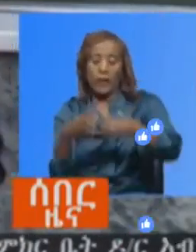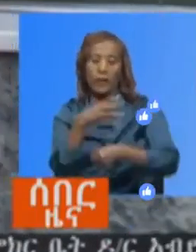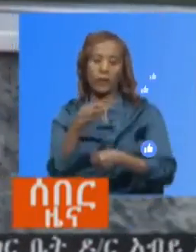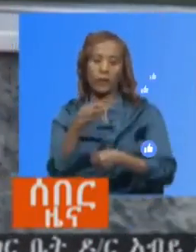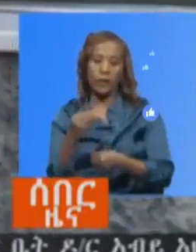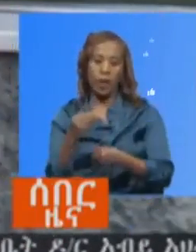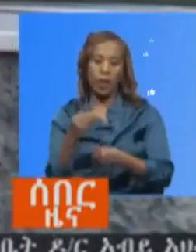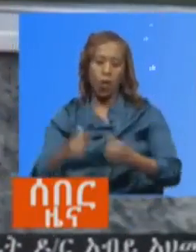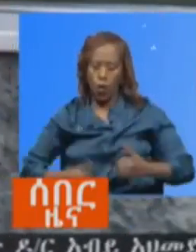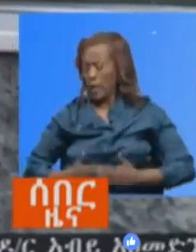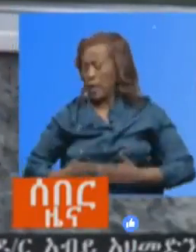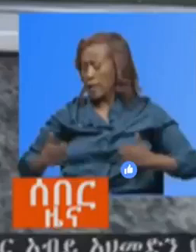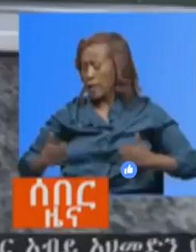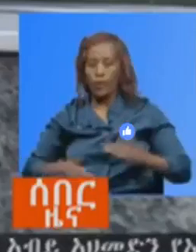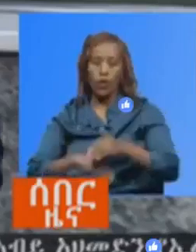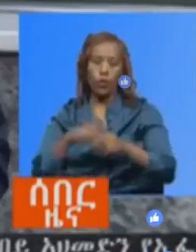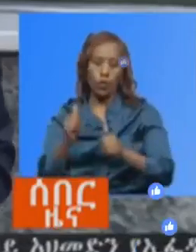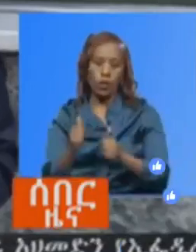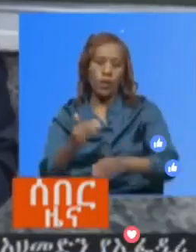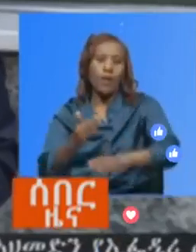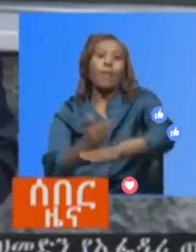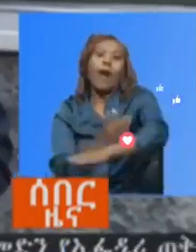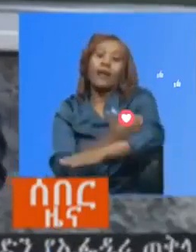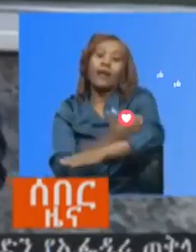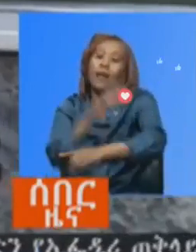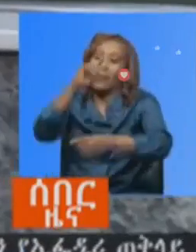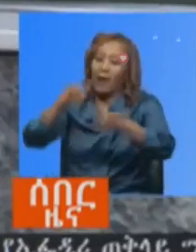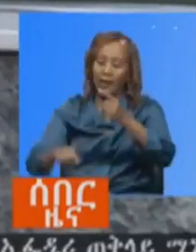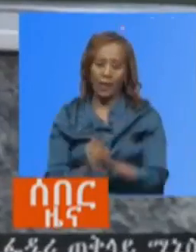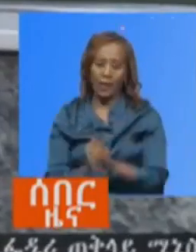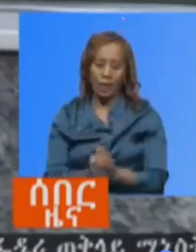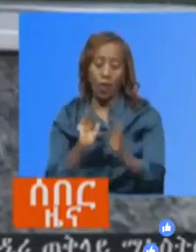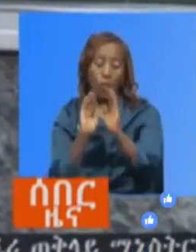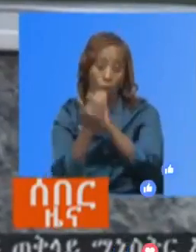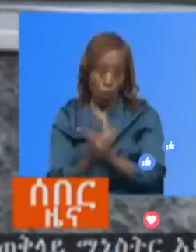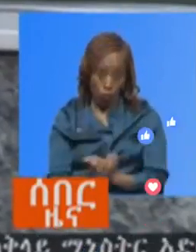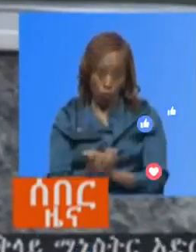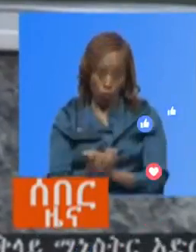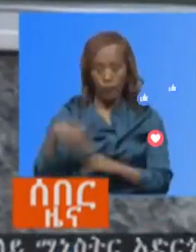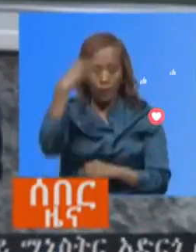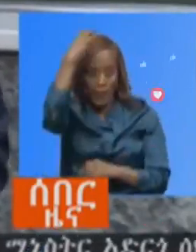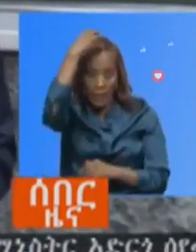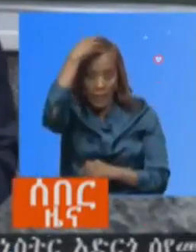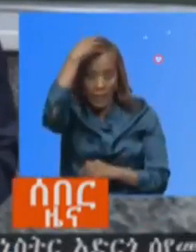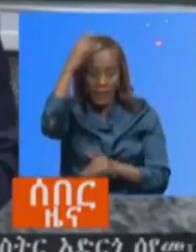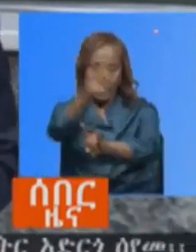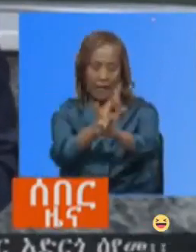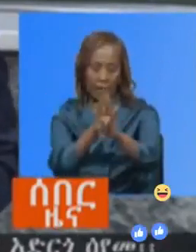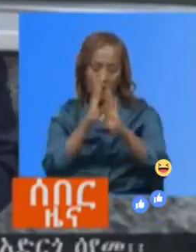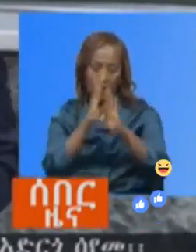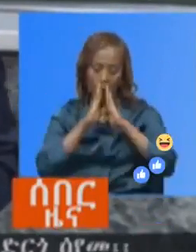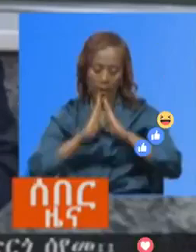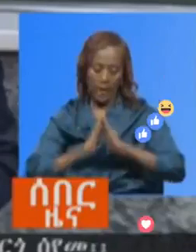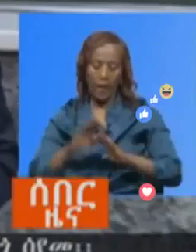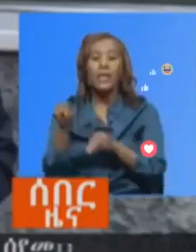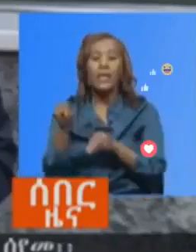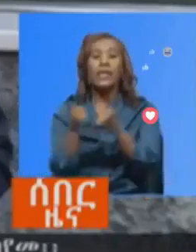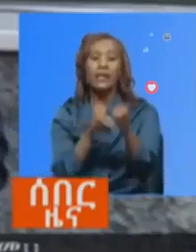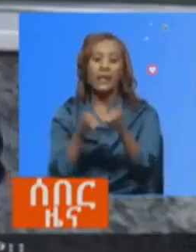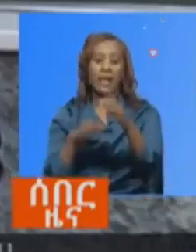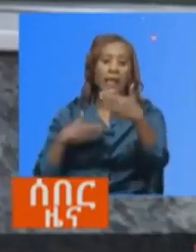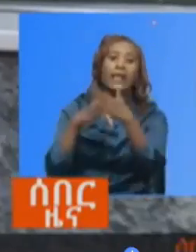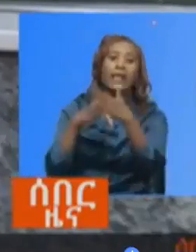ሆደ ሰፊነት ውጪ ማዳበር አይቻልም። በመሆኑም መንግስት የዜጎች ሰላማዊ እንቅስቃሴ